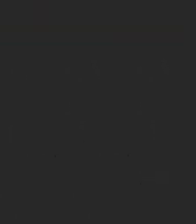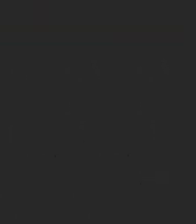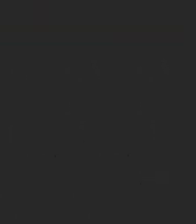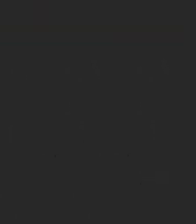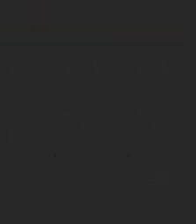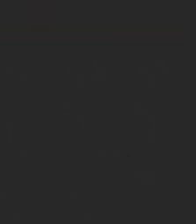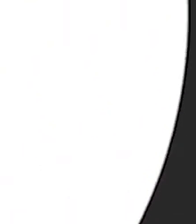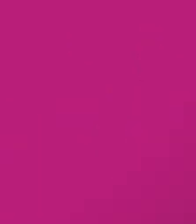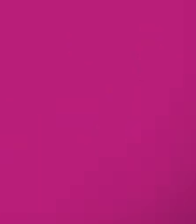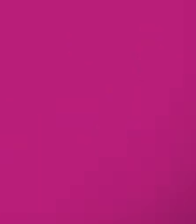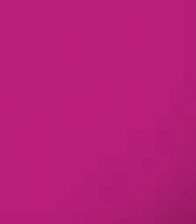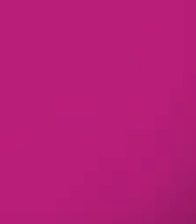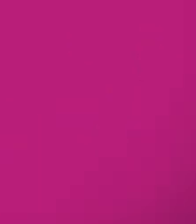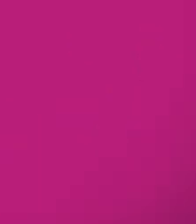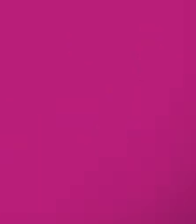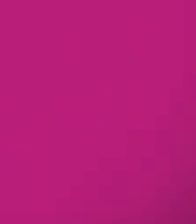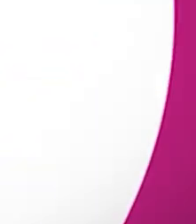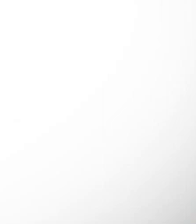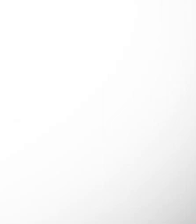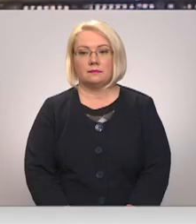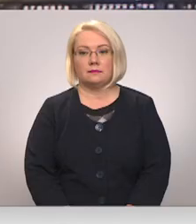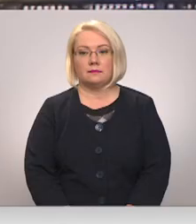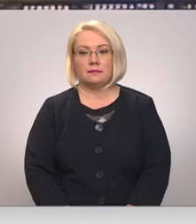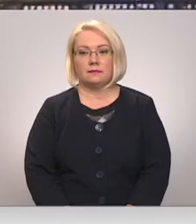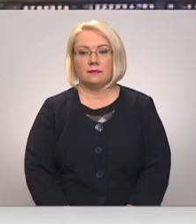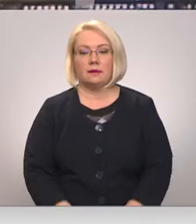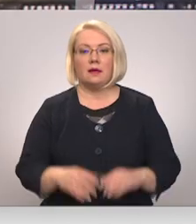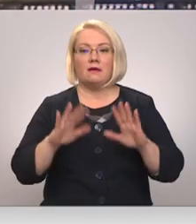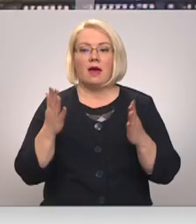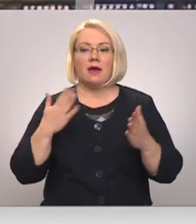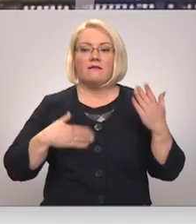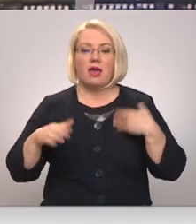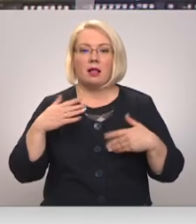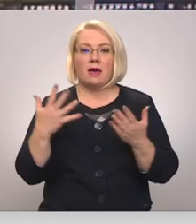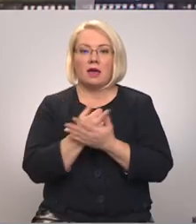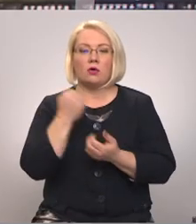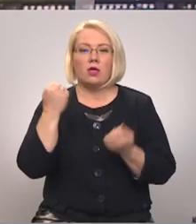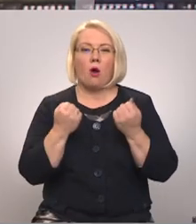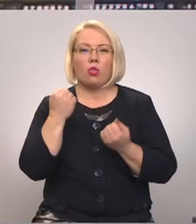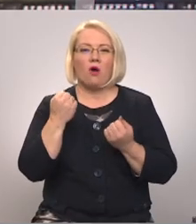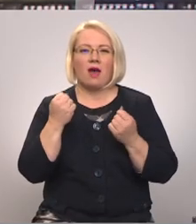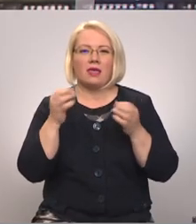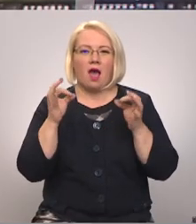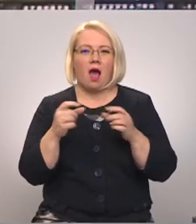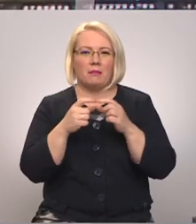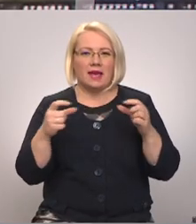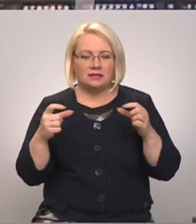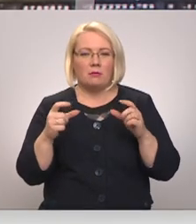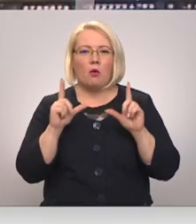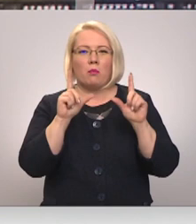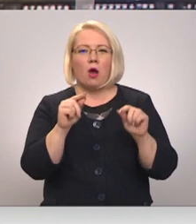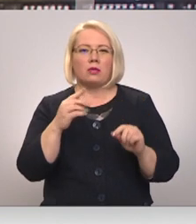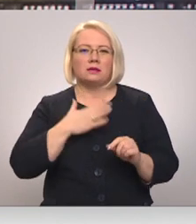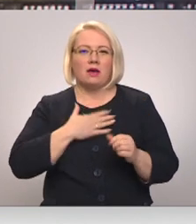Re! Viss ēters ir te! Vai vēlmi iegūt autovadītāja apliecību un braukt pašam ar savu auto